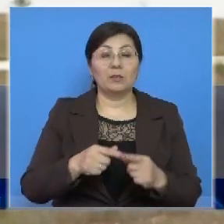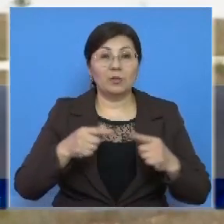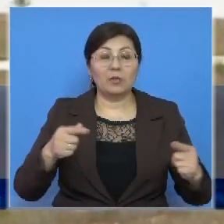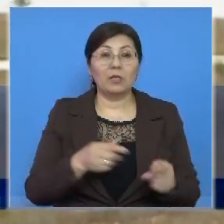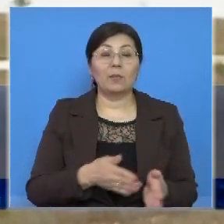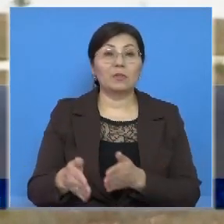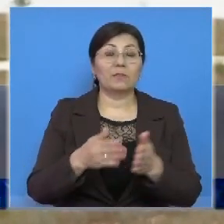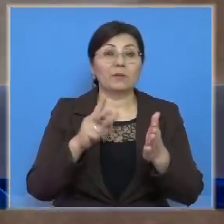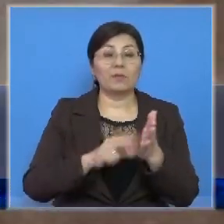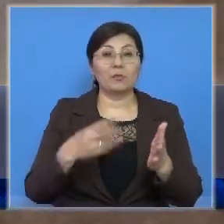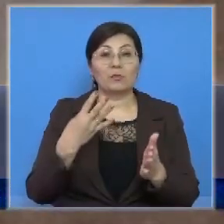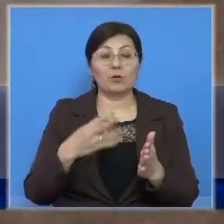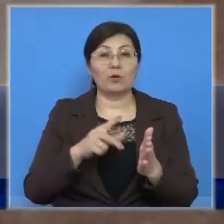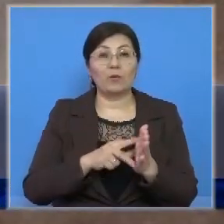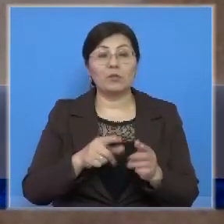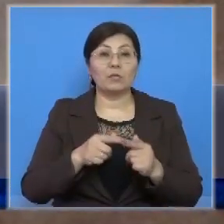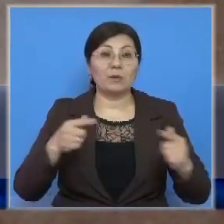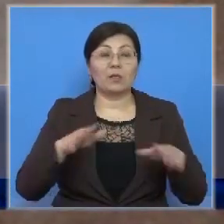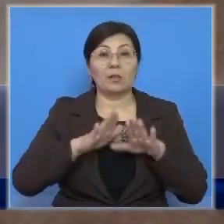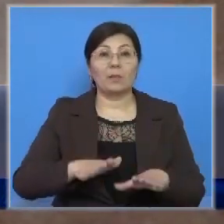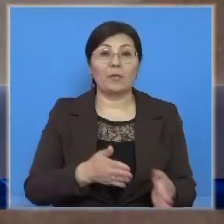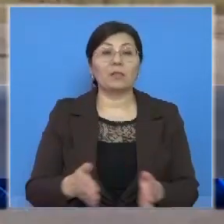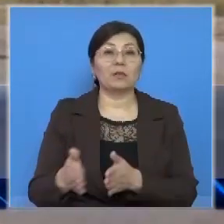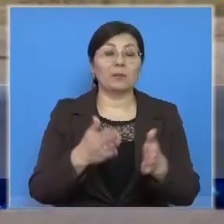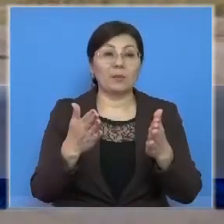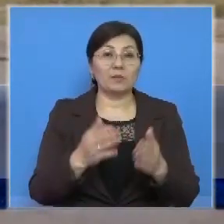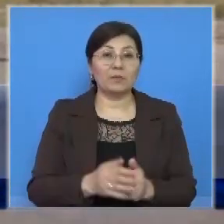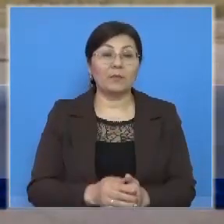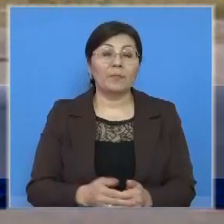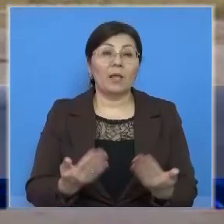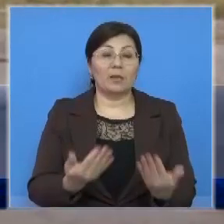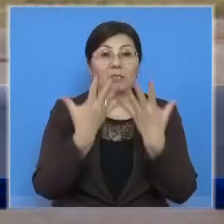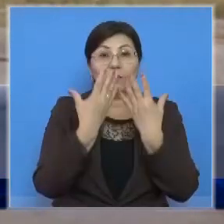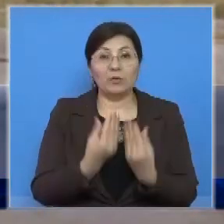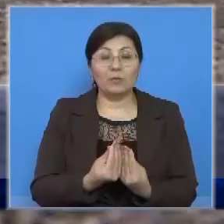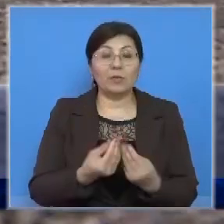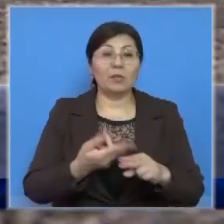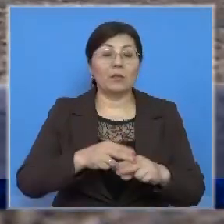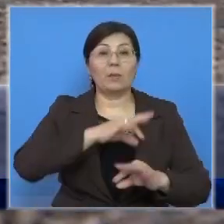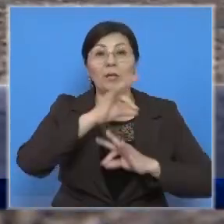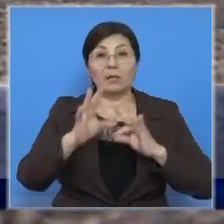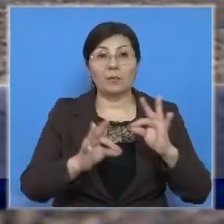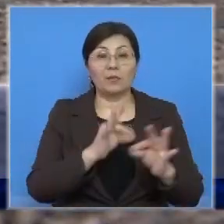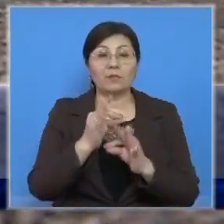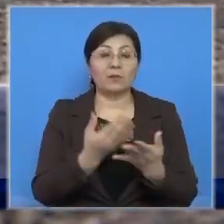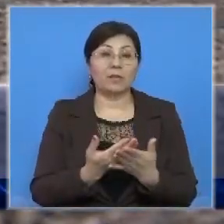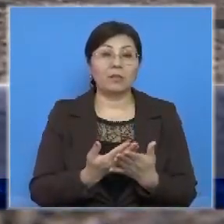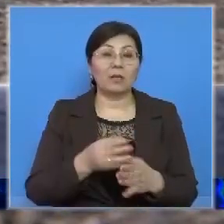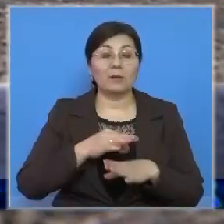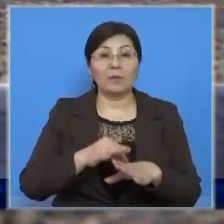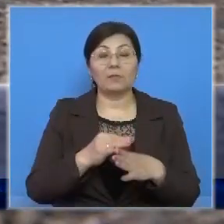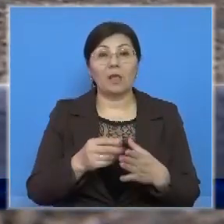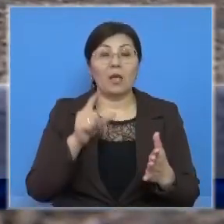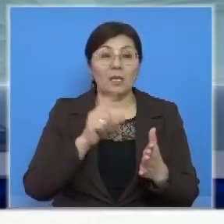трасс. 848 километров – это местные дороги и улицы. На сегодняшний день по данным проектам отремонтировано более